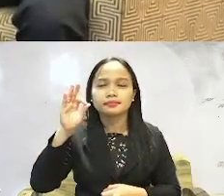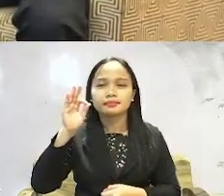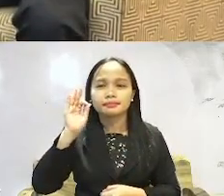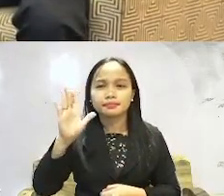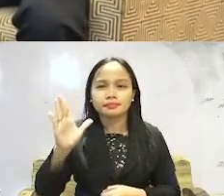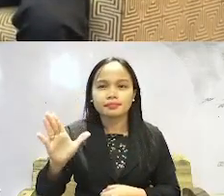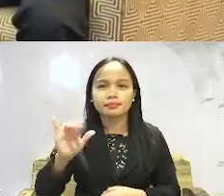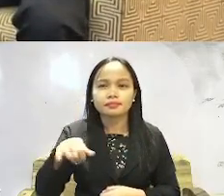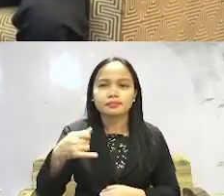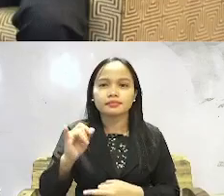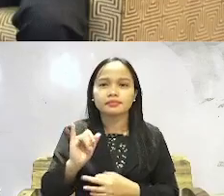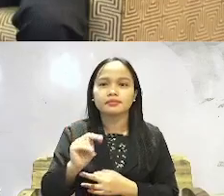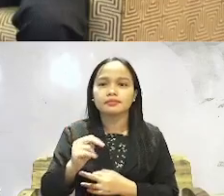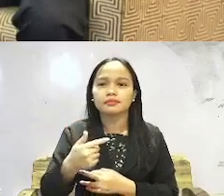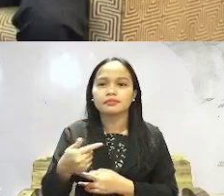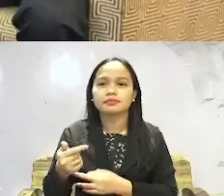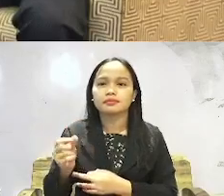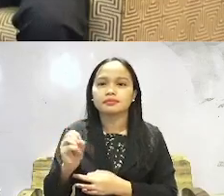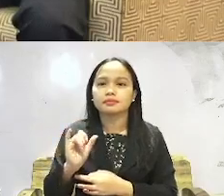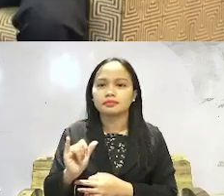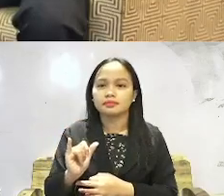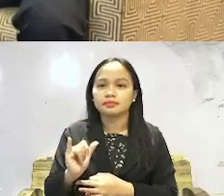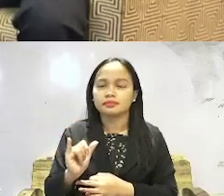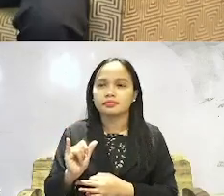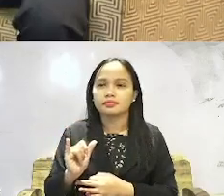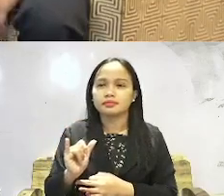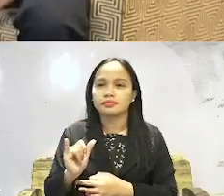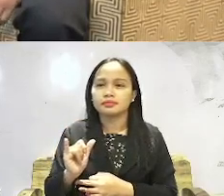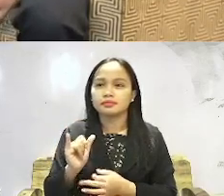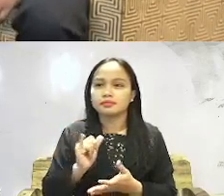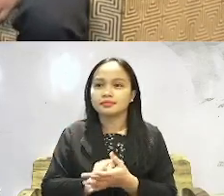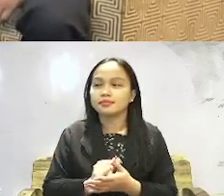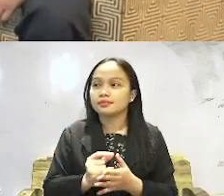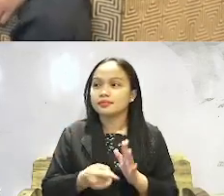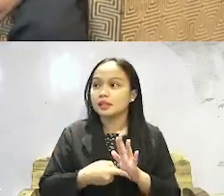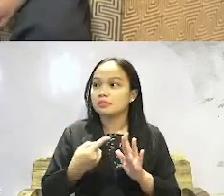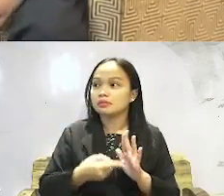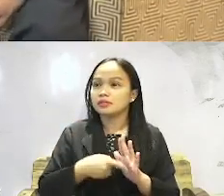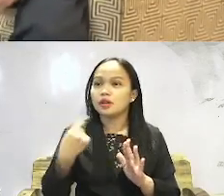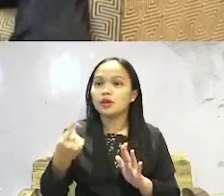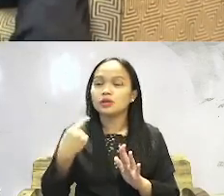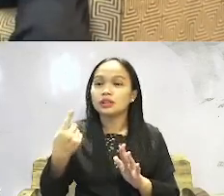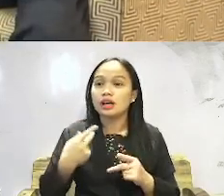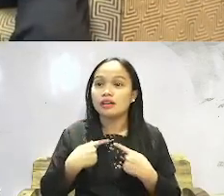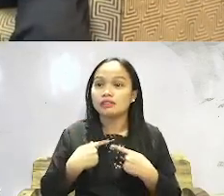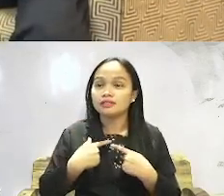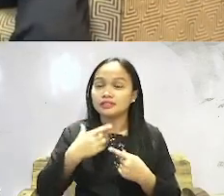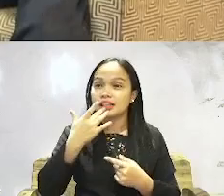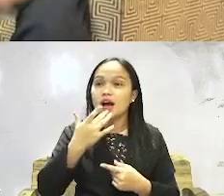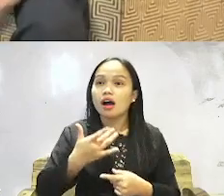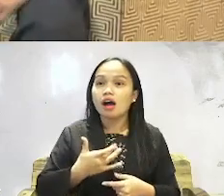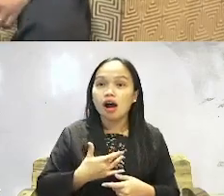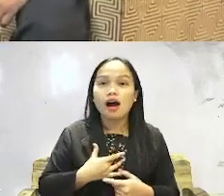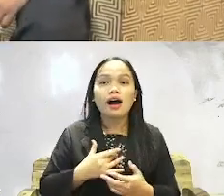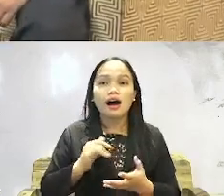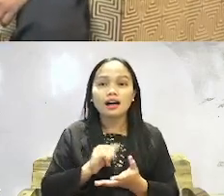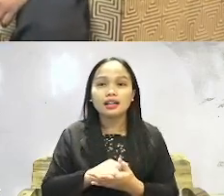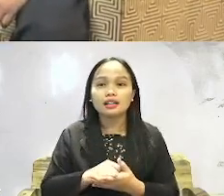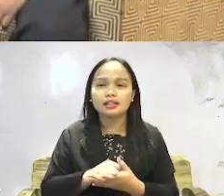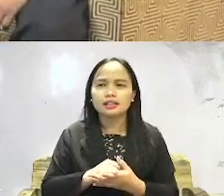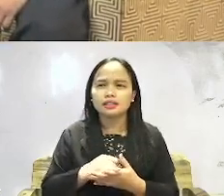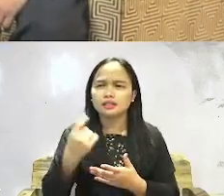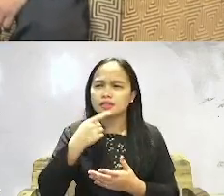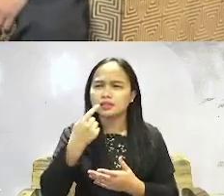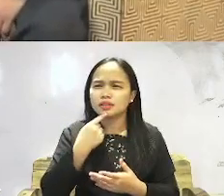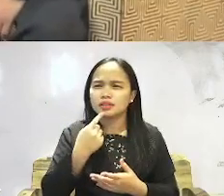Na Dextros. Minsan lang magkaroon ng kaarawan. Sir Jinggoy, yan. Minsan lang. Alam mo, dyan ako hindi bumilib kay Jinggoy. Bakit naman?